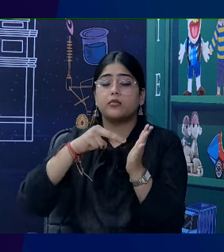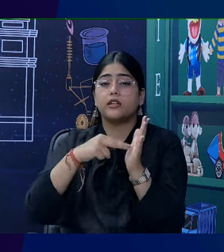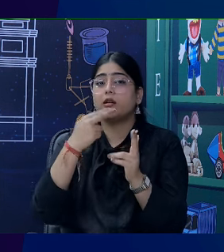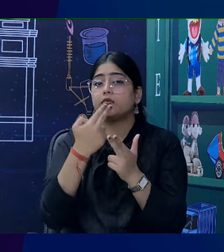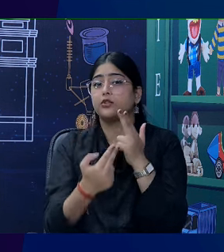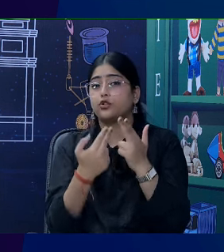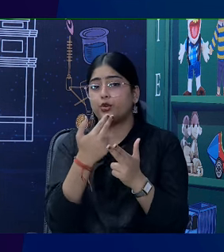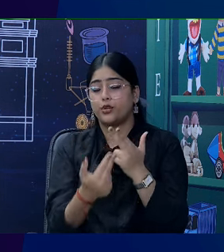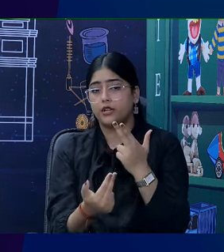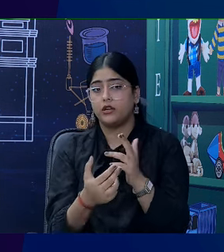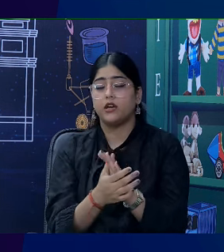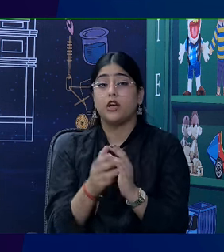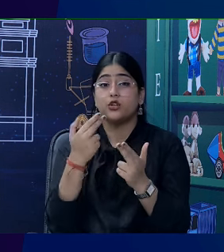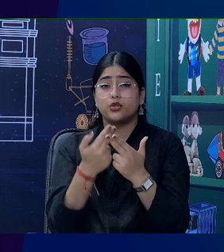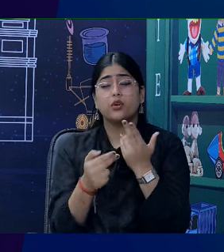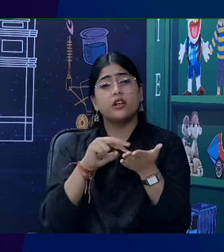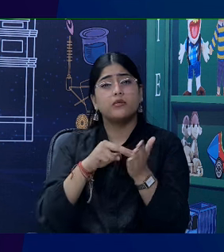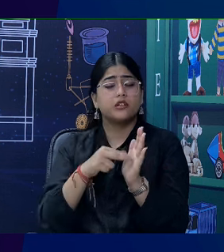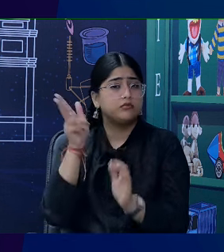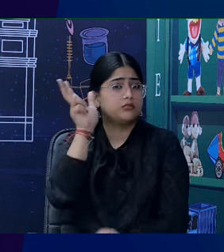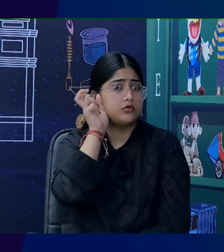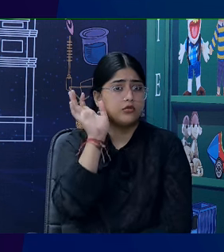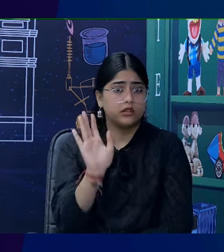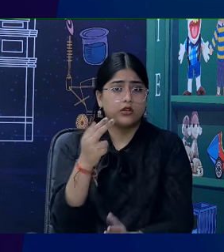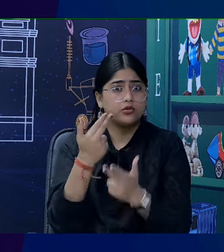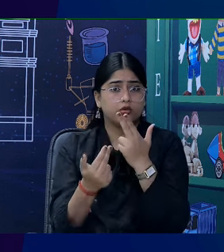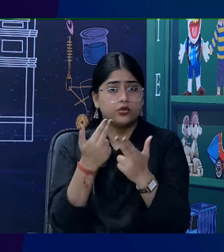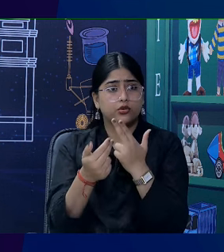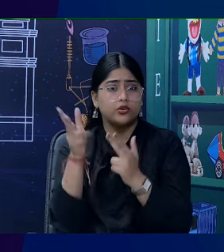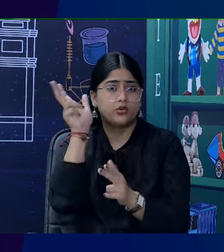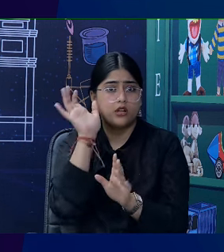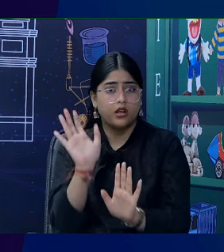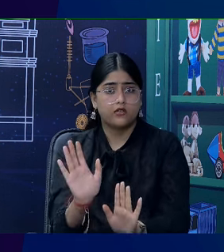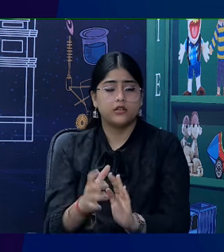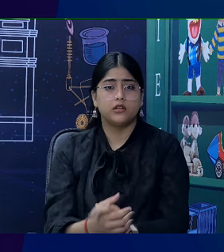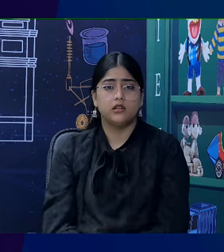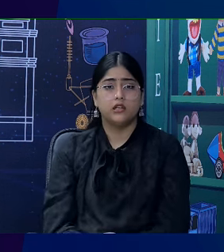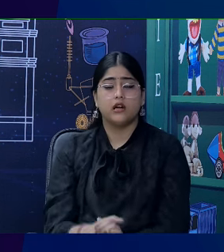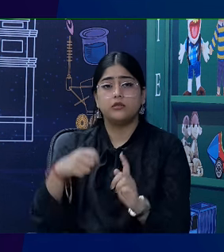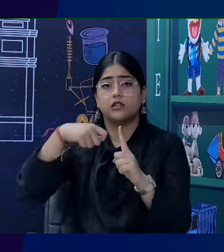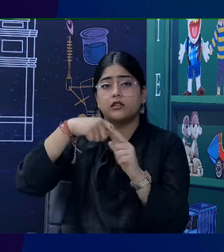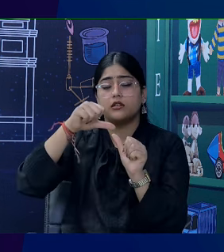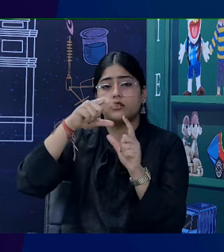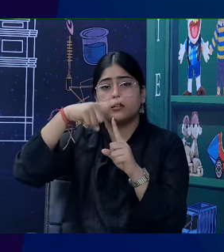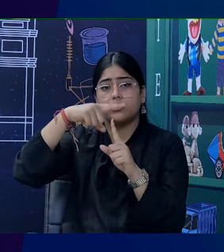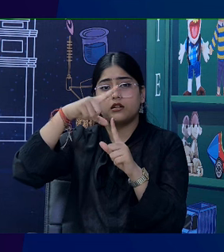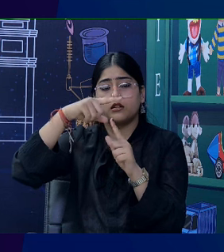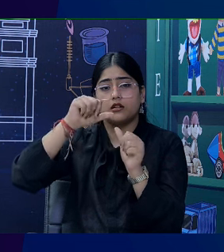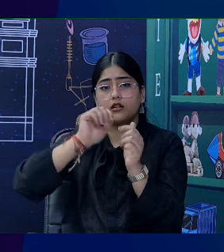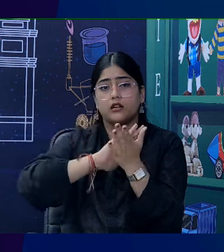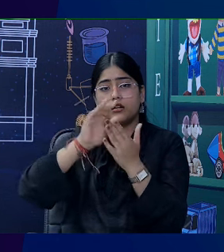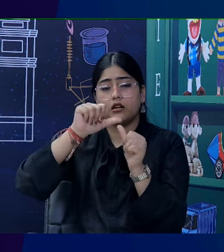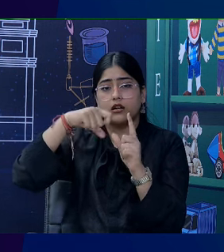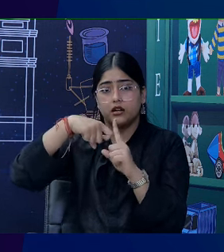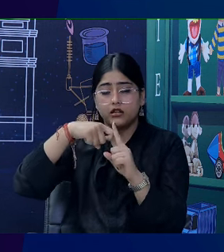कथा का मतलब होते है कथा सुनते हैं यानी कहानी सुनते हैं ठीक है अब कथक कथा यानी कहानी